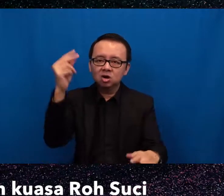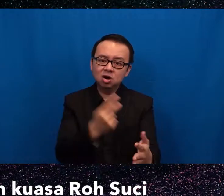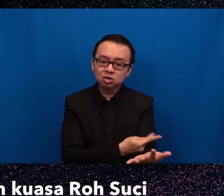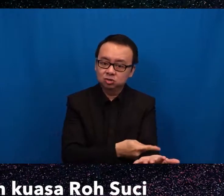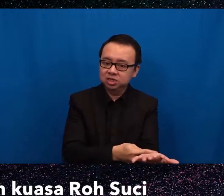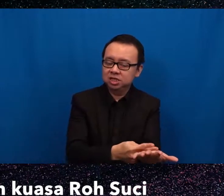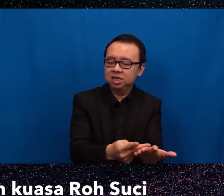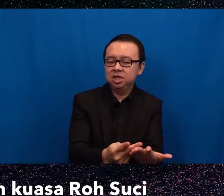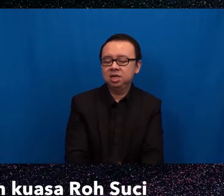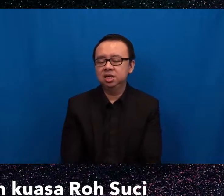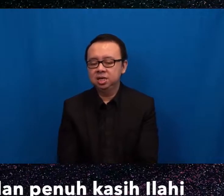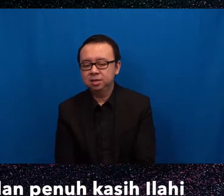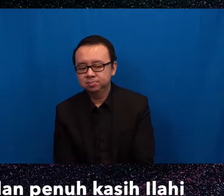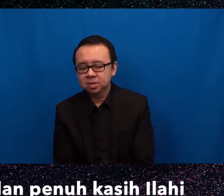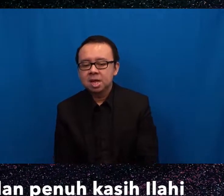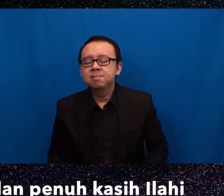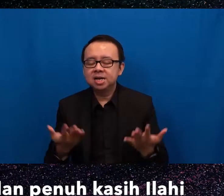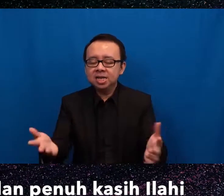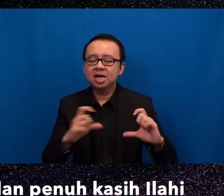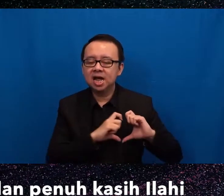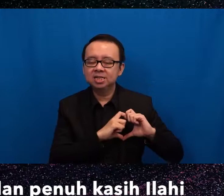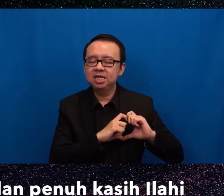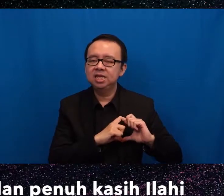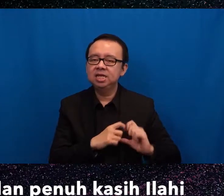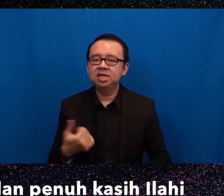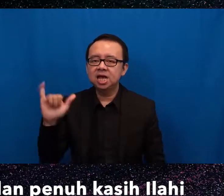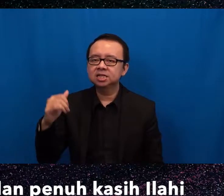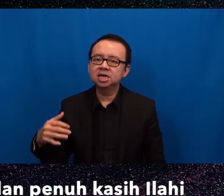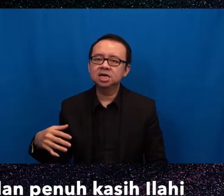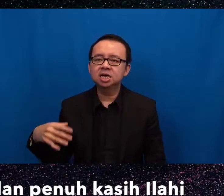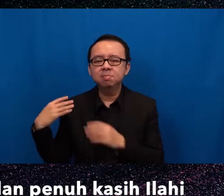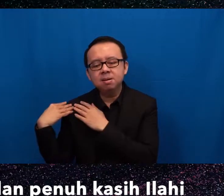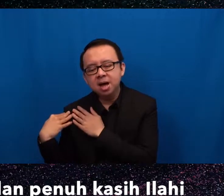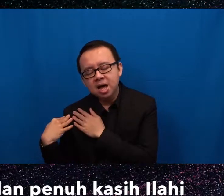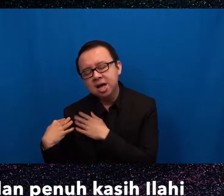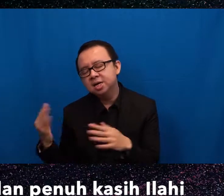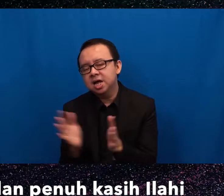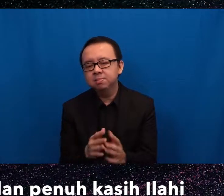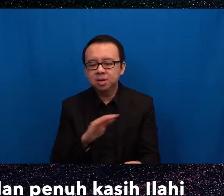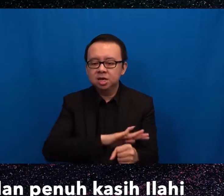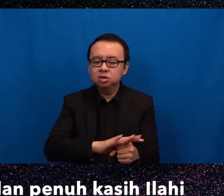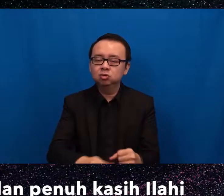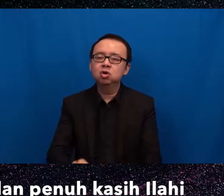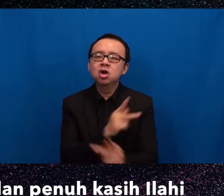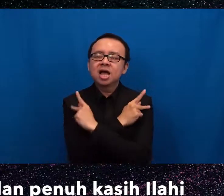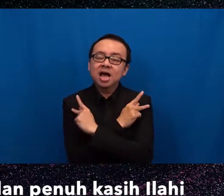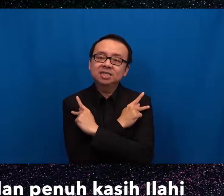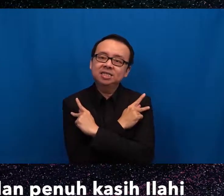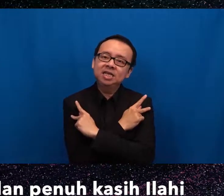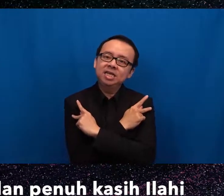kuasa Roh Suci. Berikan hati yang terbeban dan